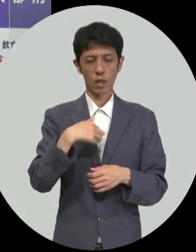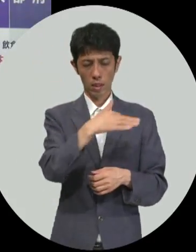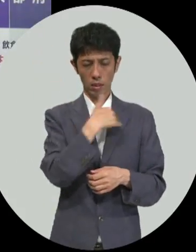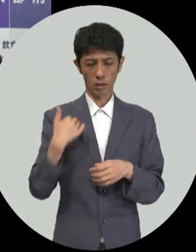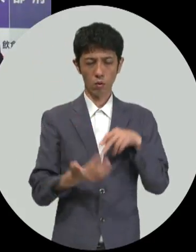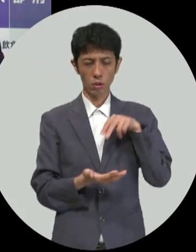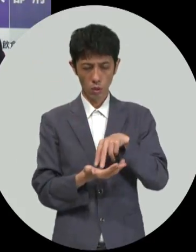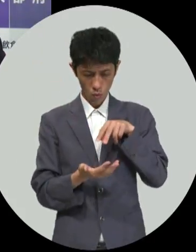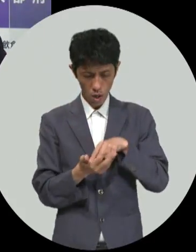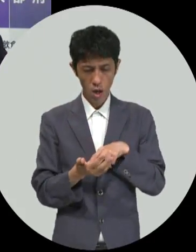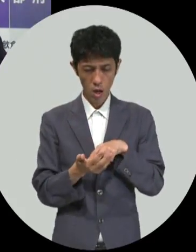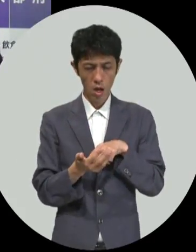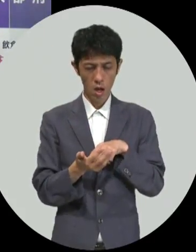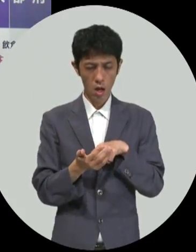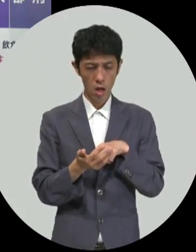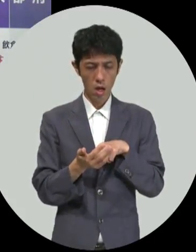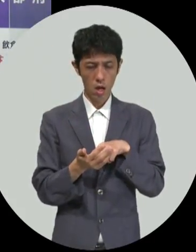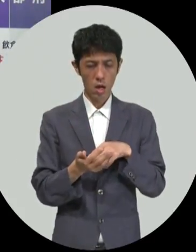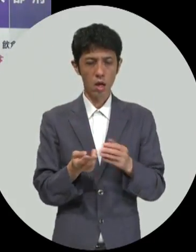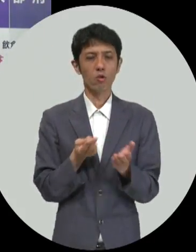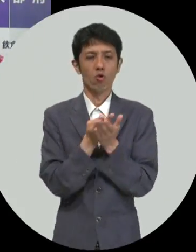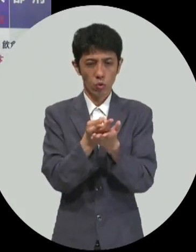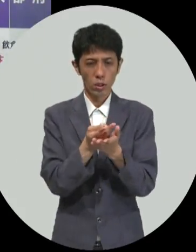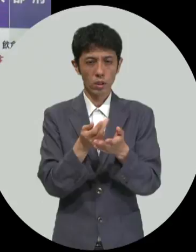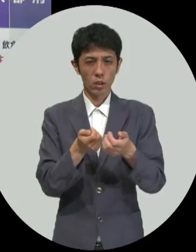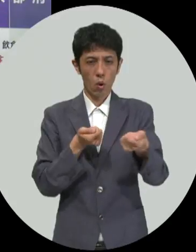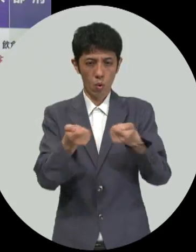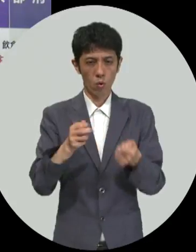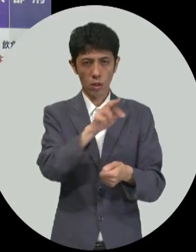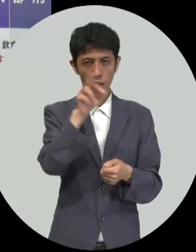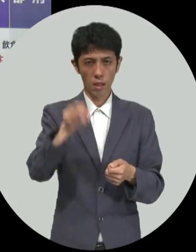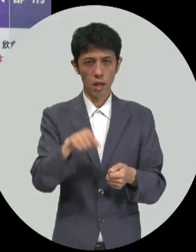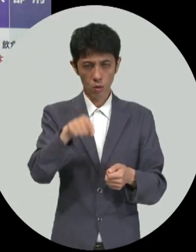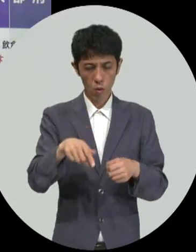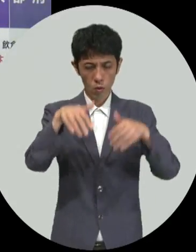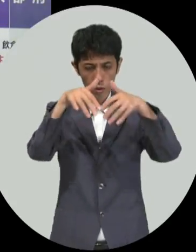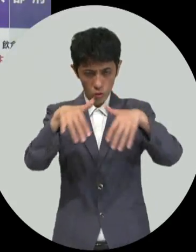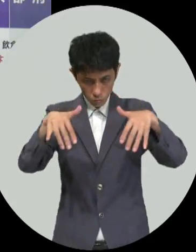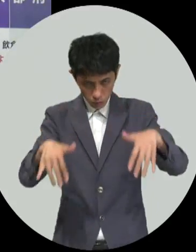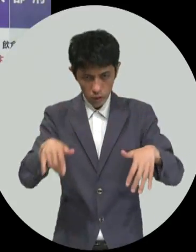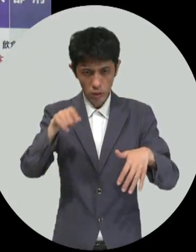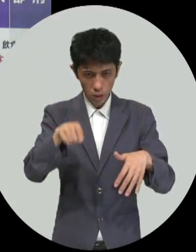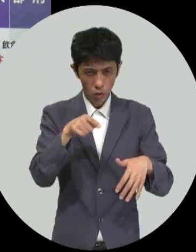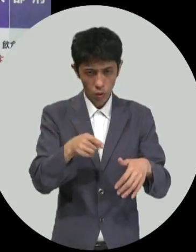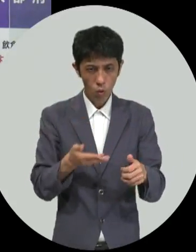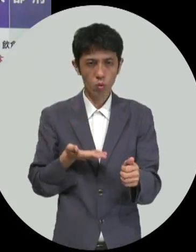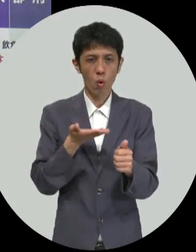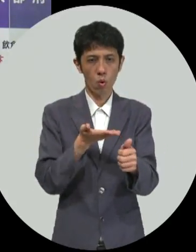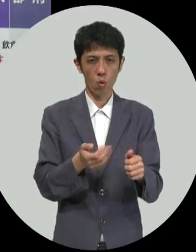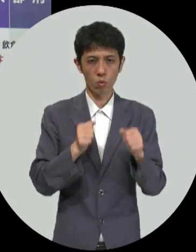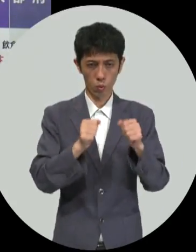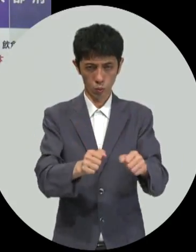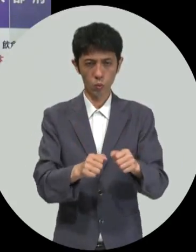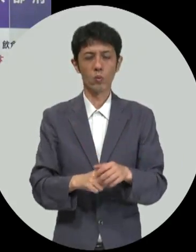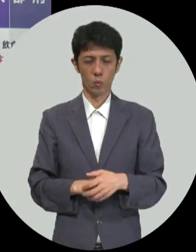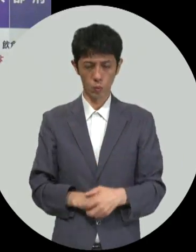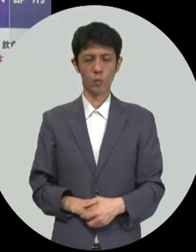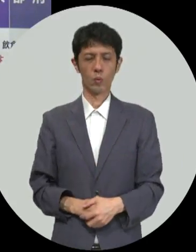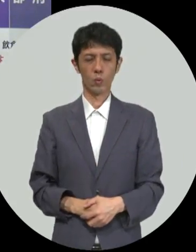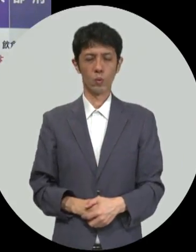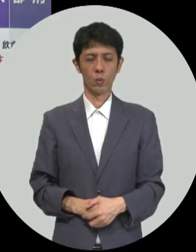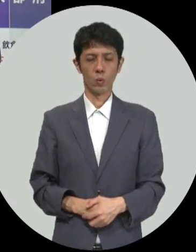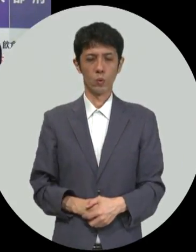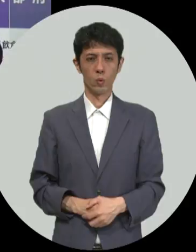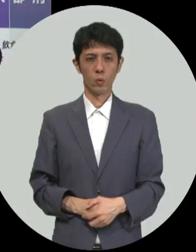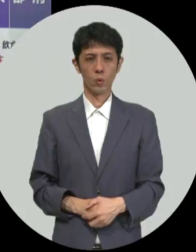では入院医療コントロールセンターによる調整の仕組みによって、この投与と、ただこれも